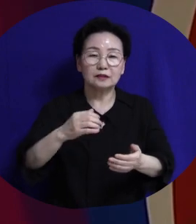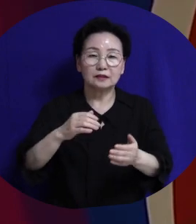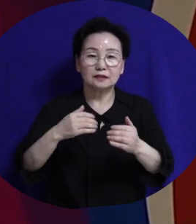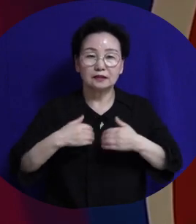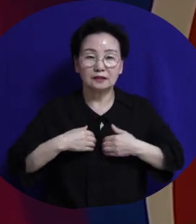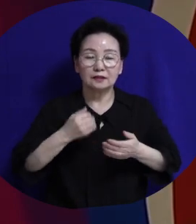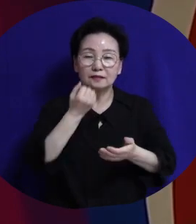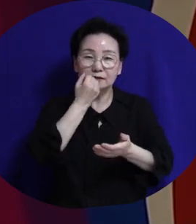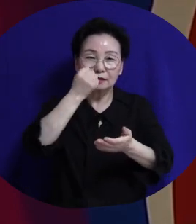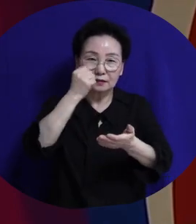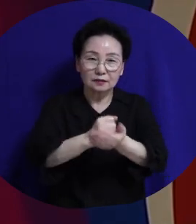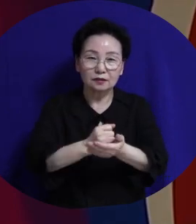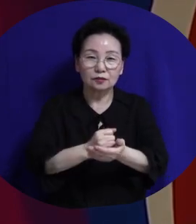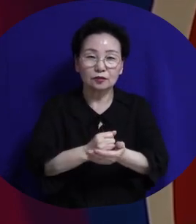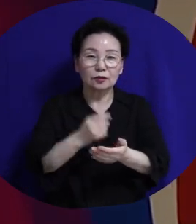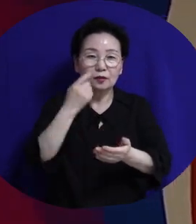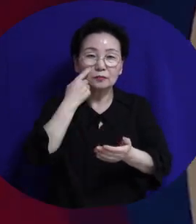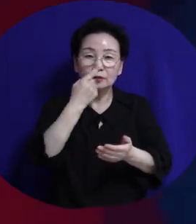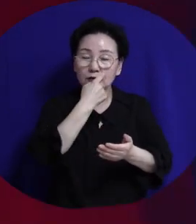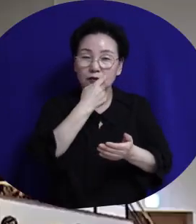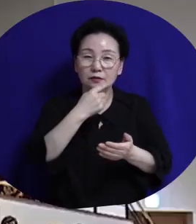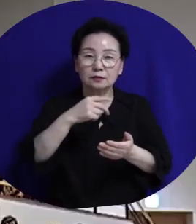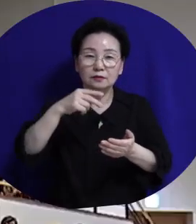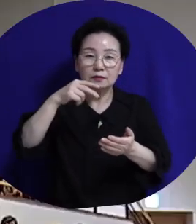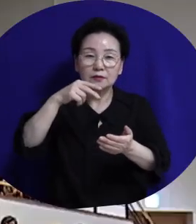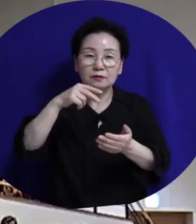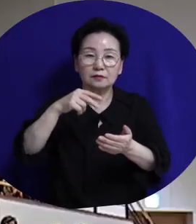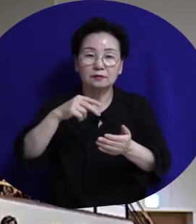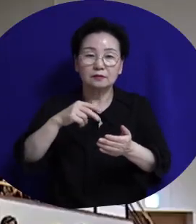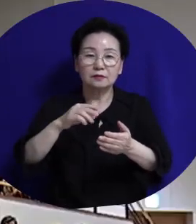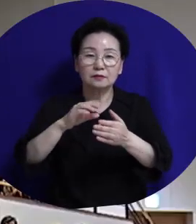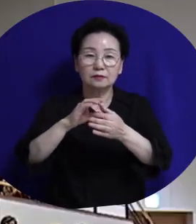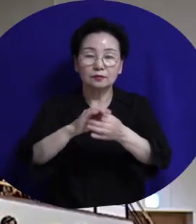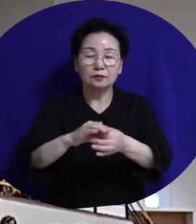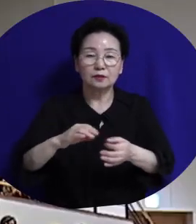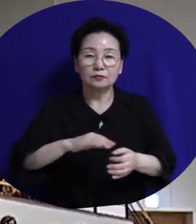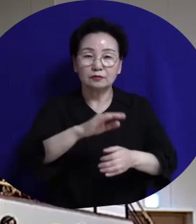보증으로 성령을 우리 마음에 주셨느니라. 깨달은 사람만 박수를 할게.